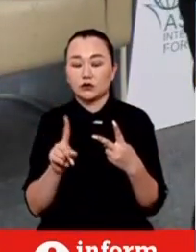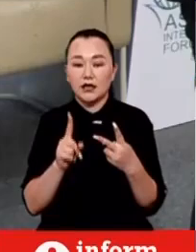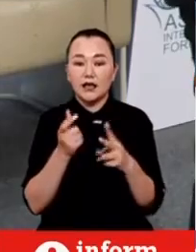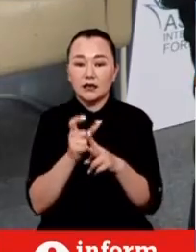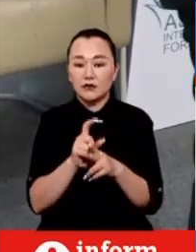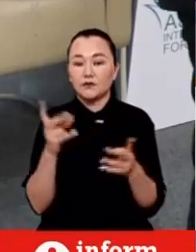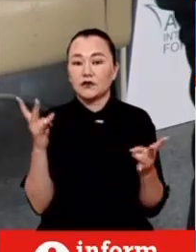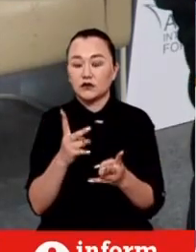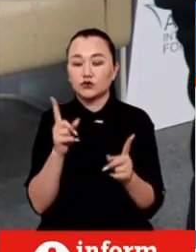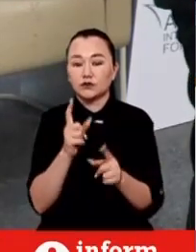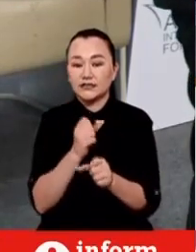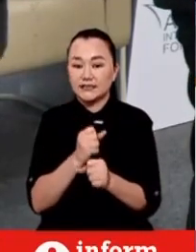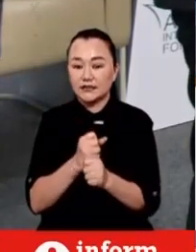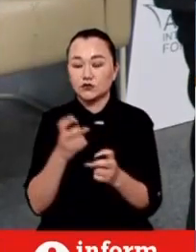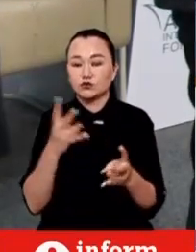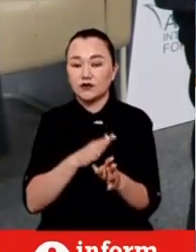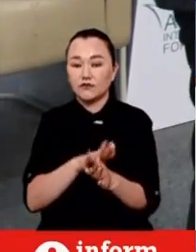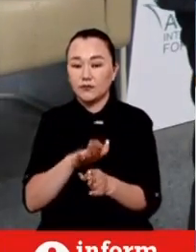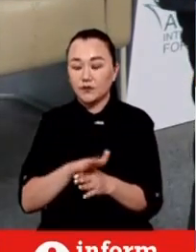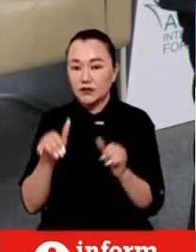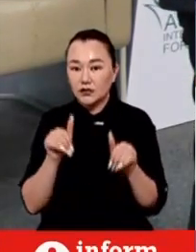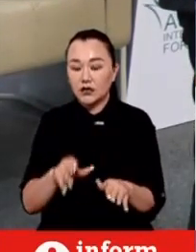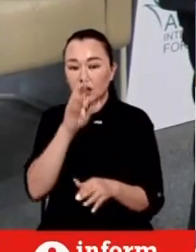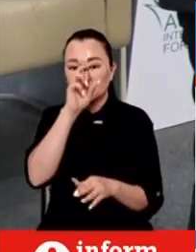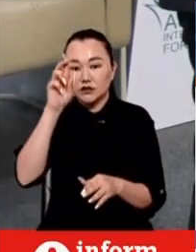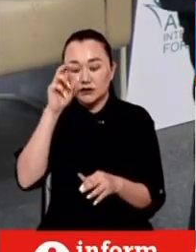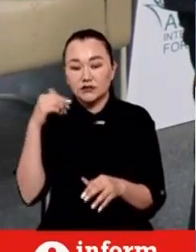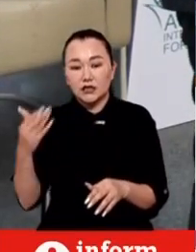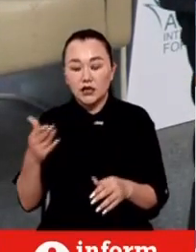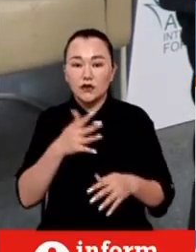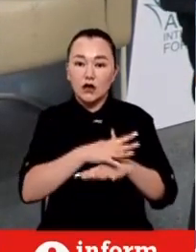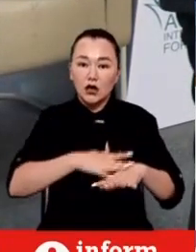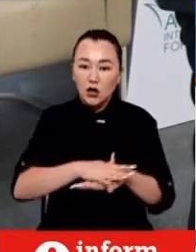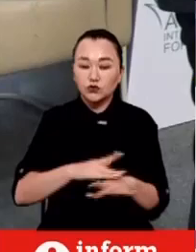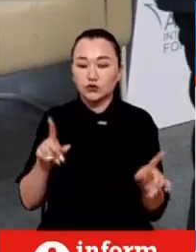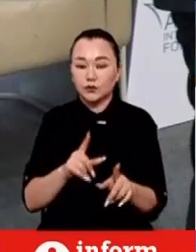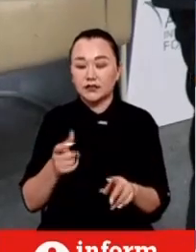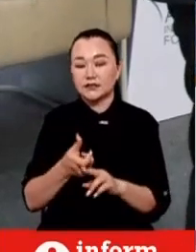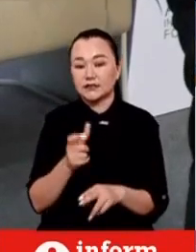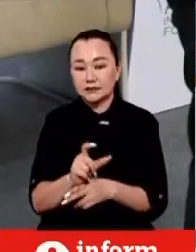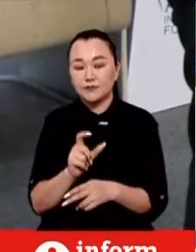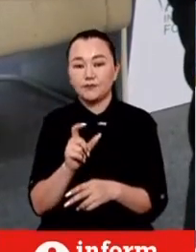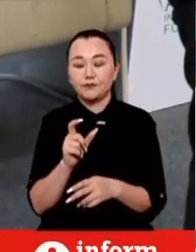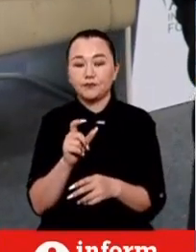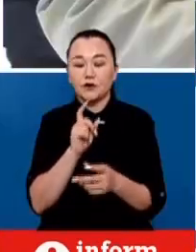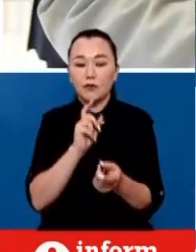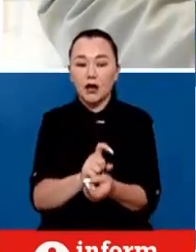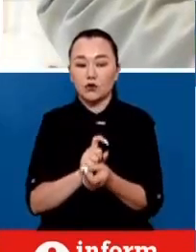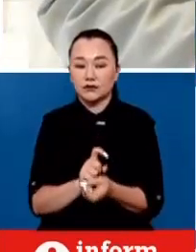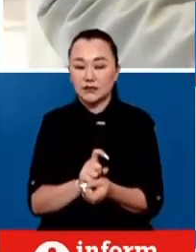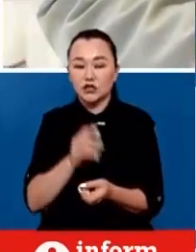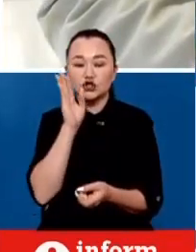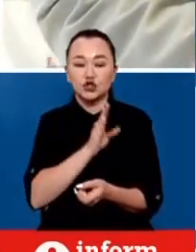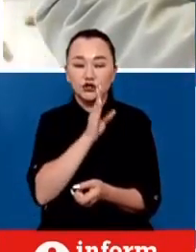этим надо что-то делать, надо предпринять меры и со стороны государства, и со стороны общества, чтобы с этим бороться.